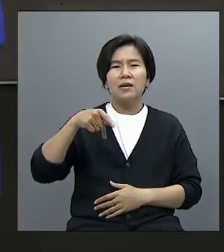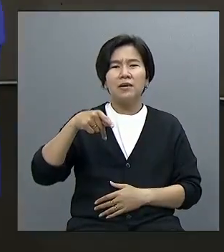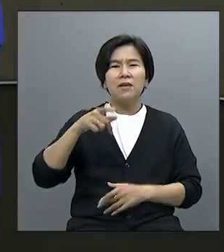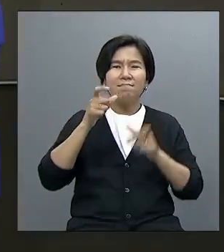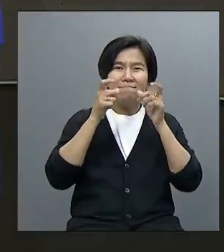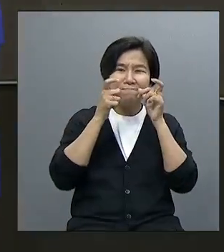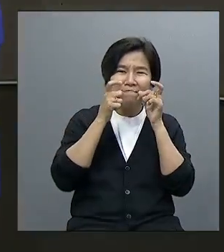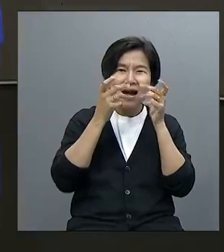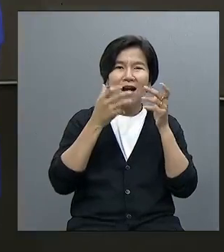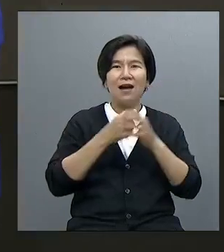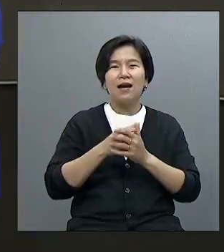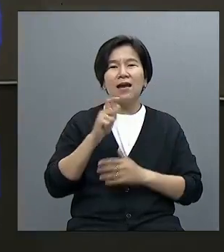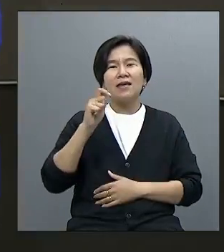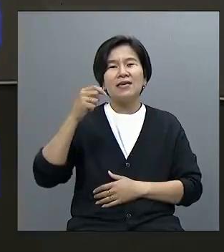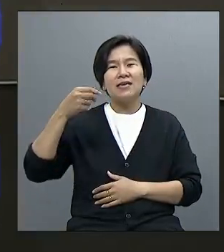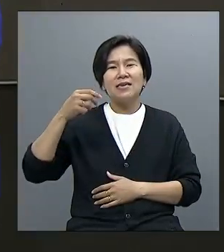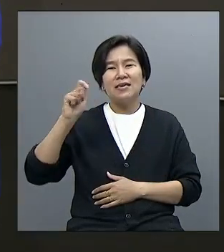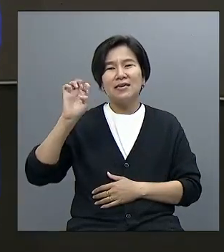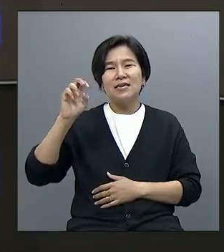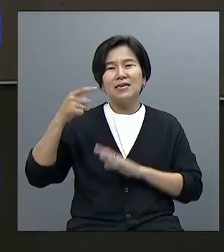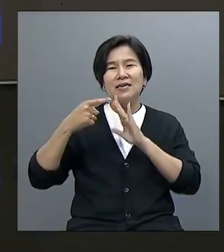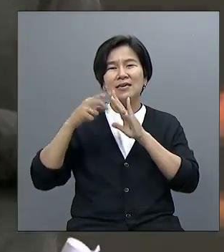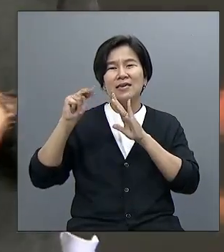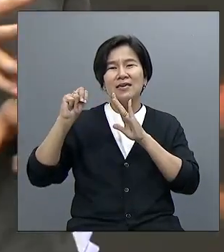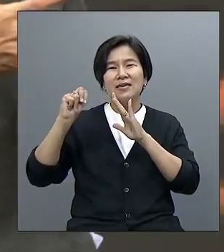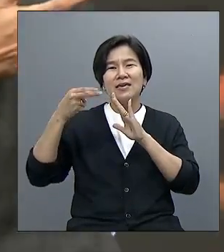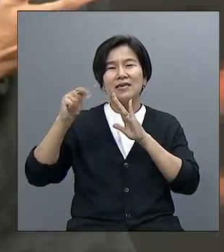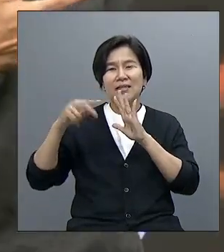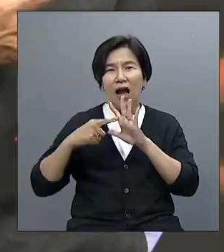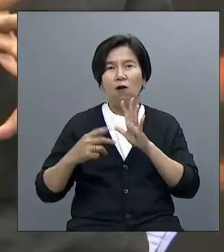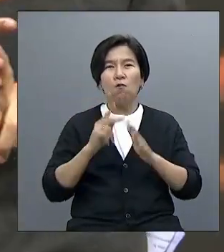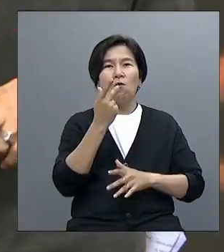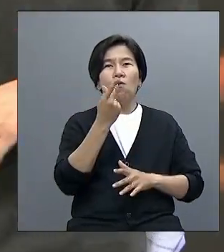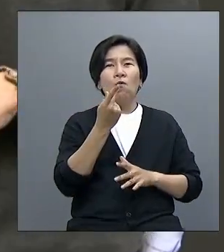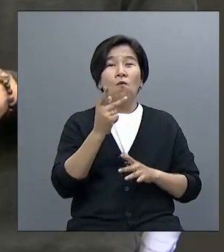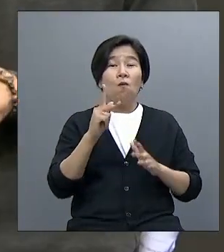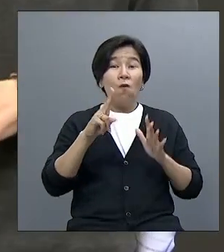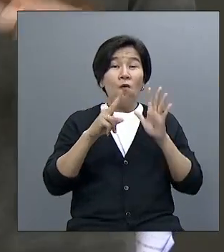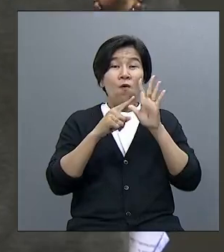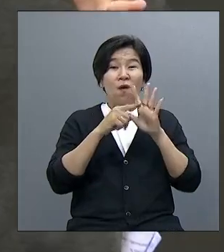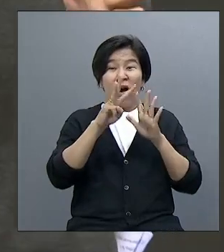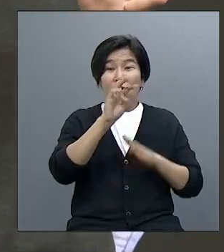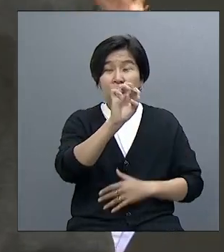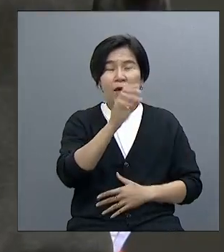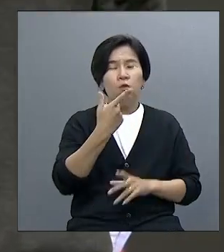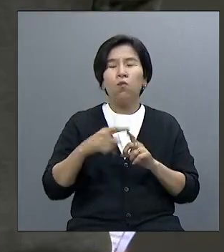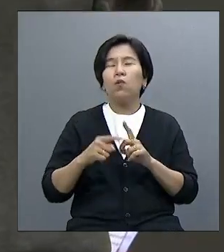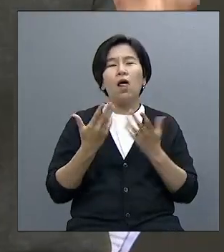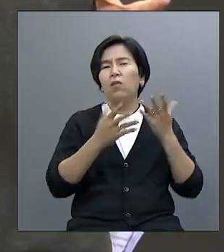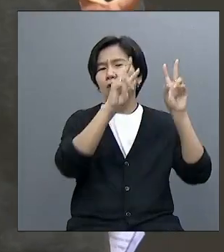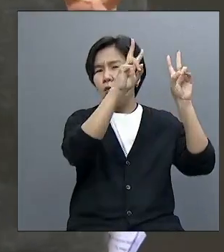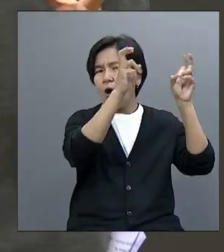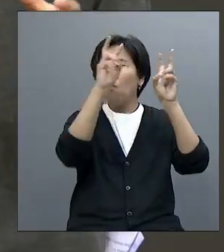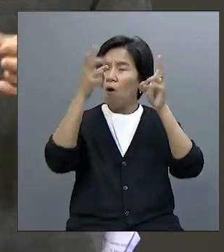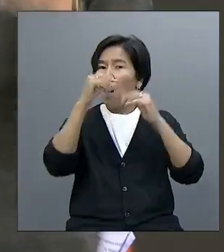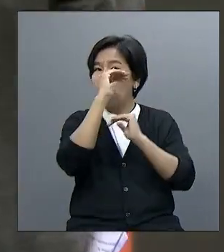าลี อีหนาวคันธรรมคาวีอะไรต่าง ๆคันธรรมมาลีหึง ใช่หลังจากนั้นพอ